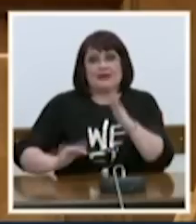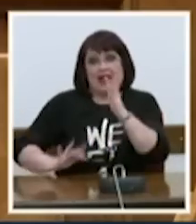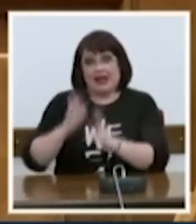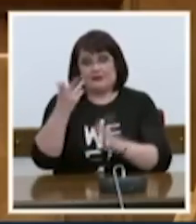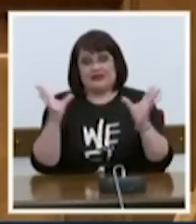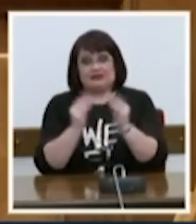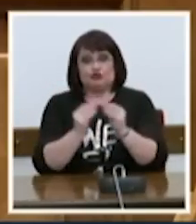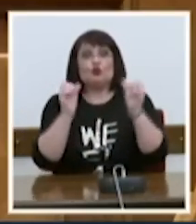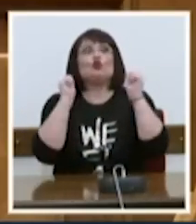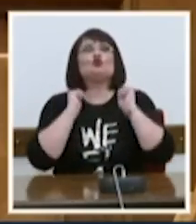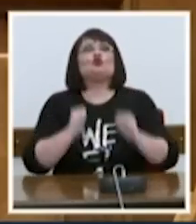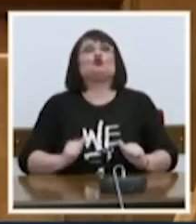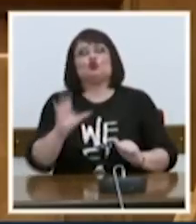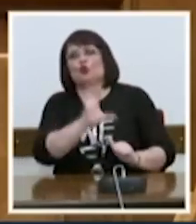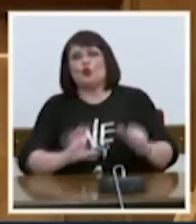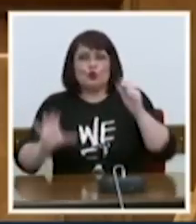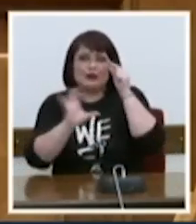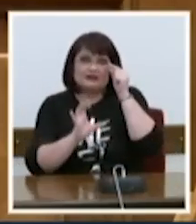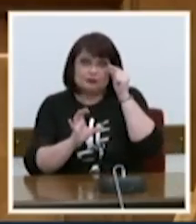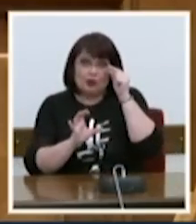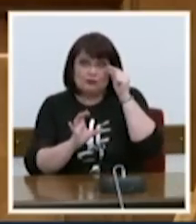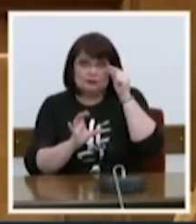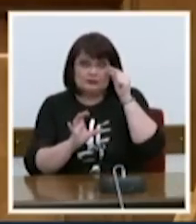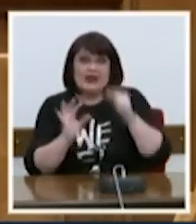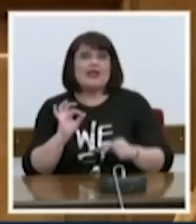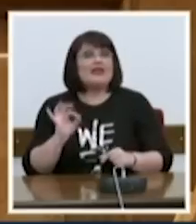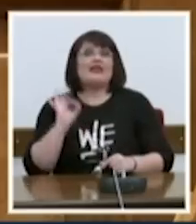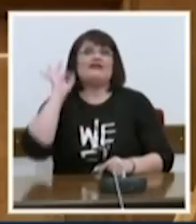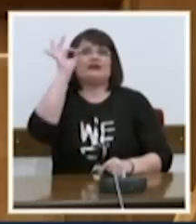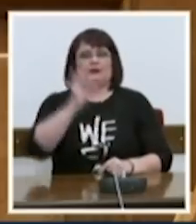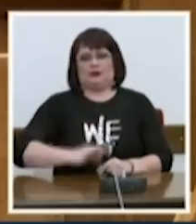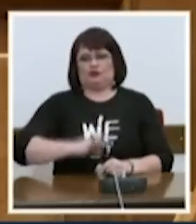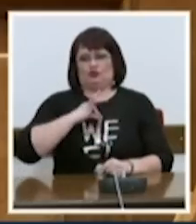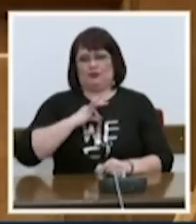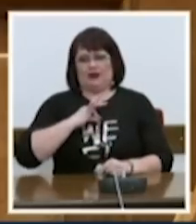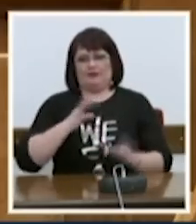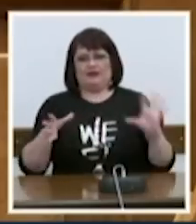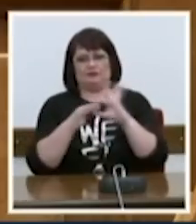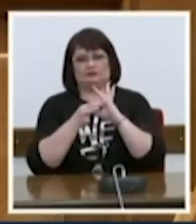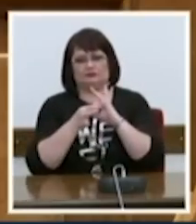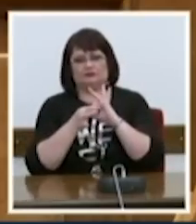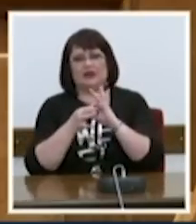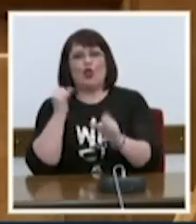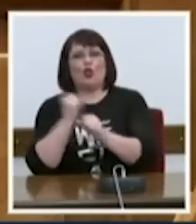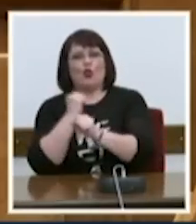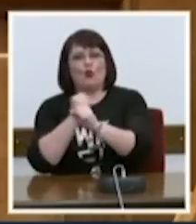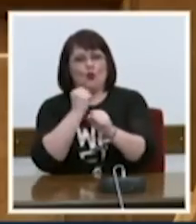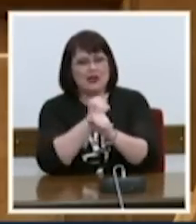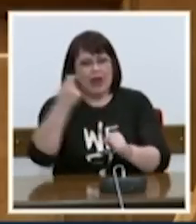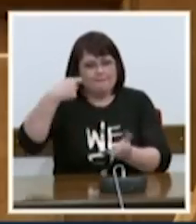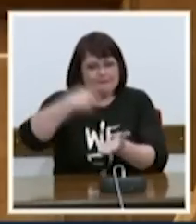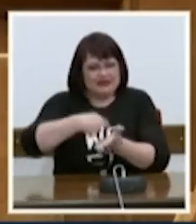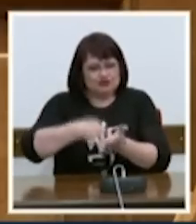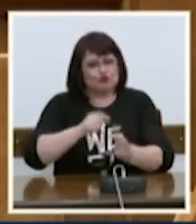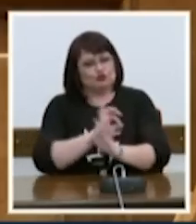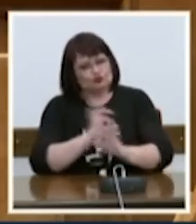τουρισμό όχι απλά δεν οδηγούν σε αξιοπρεπείς σχέσεις εργασίας, σε μισθούς που να